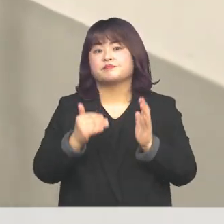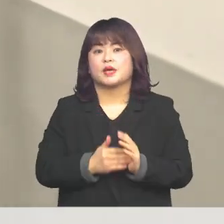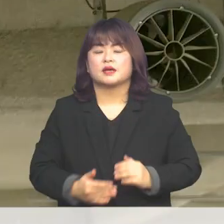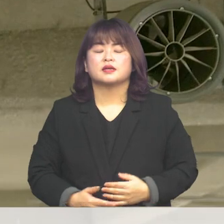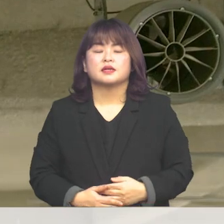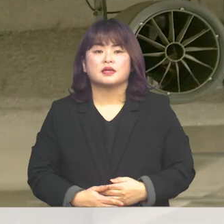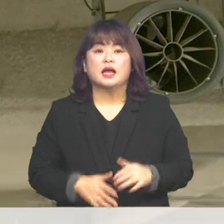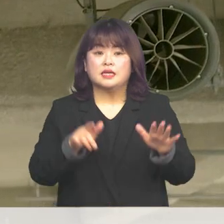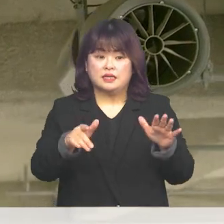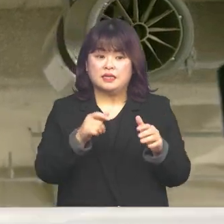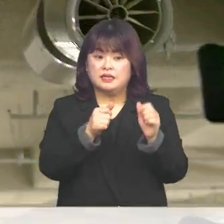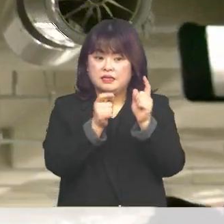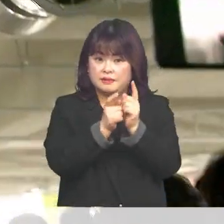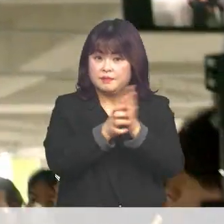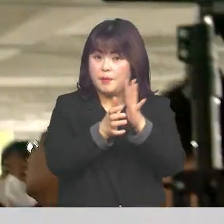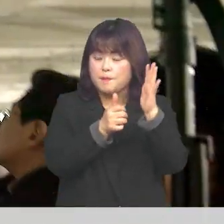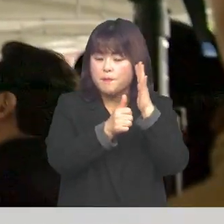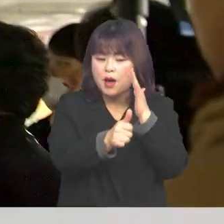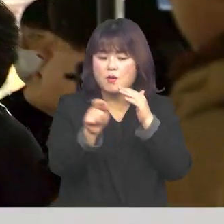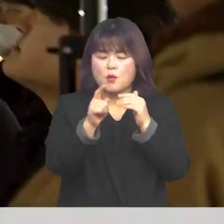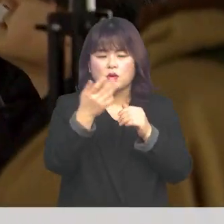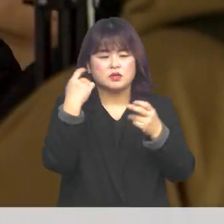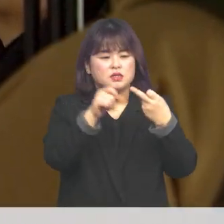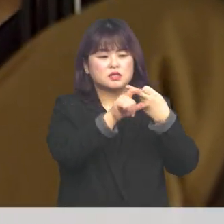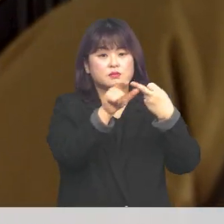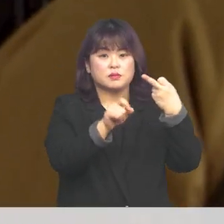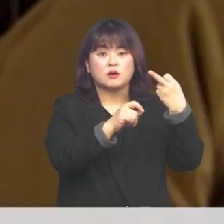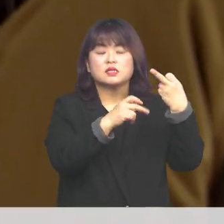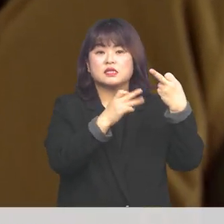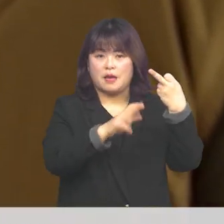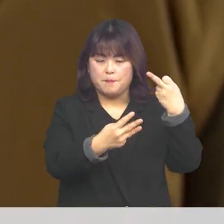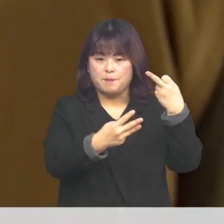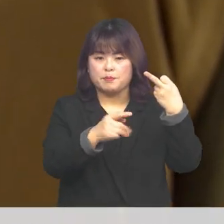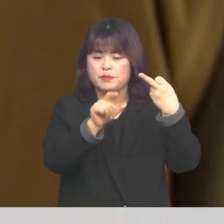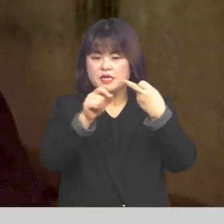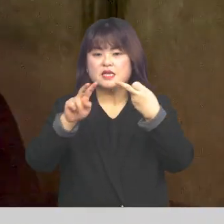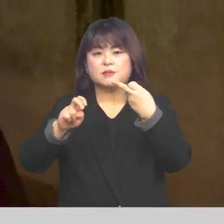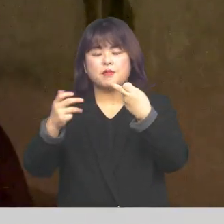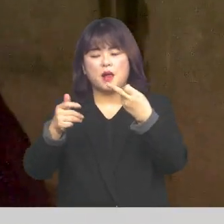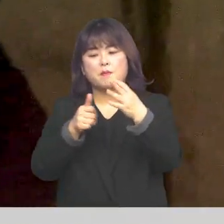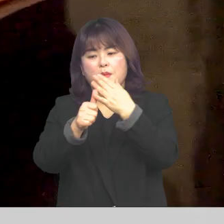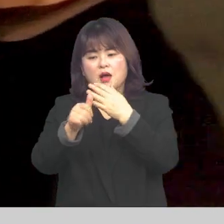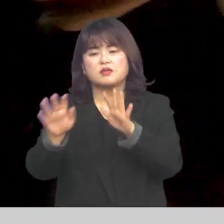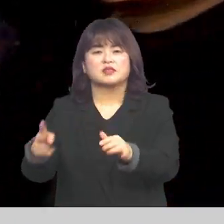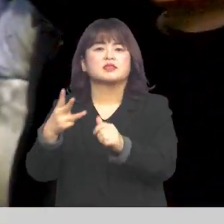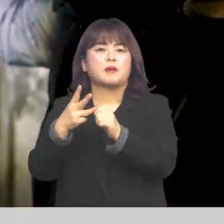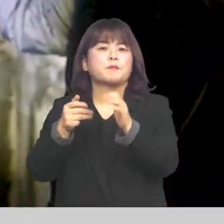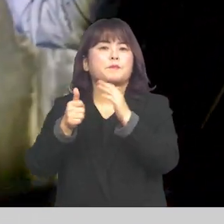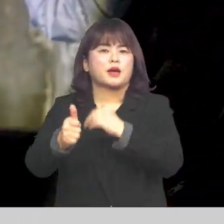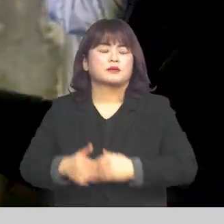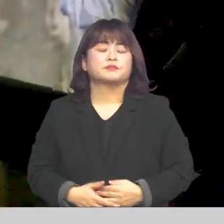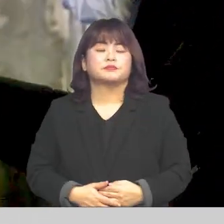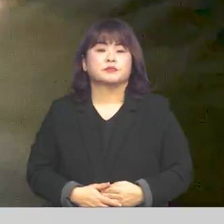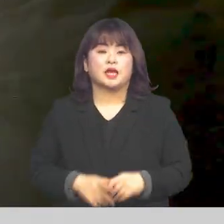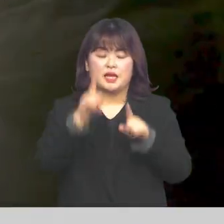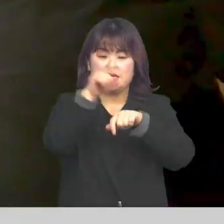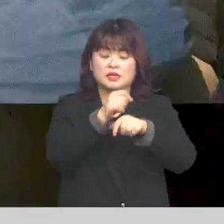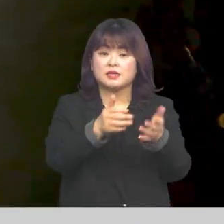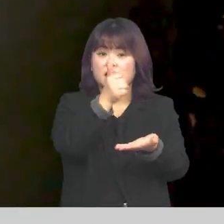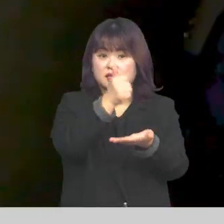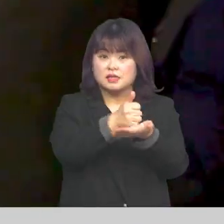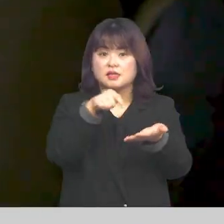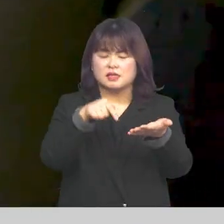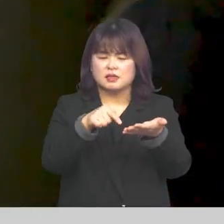간담회를 가졌습니다. 이번 현장 점검은 지난해 12월 3일, 28일에 이어 세 번째 방문입니다.